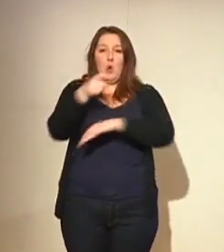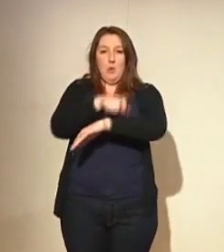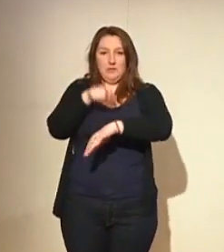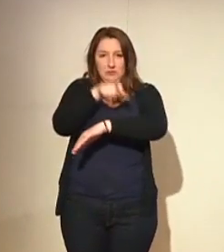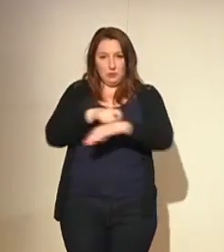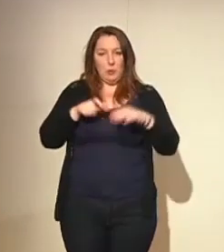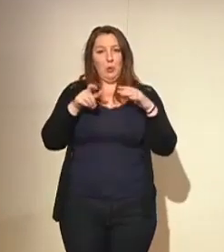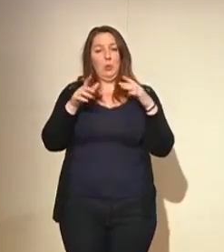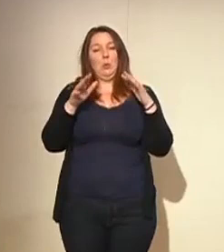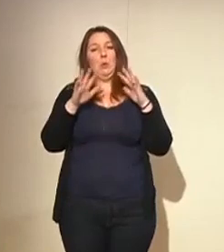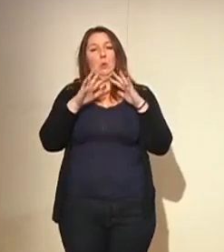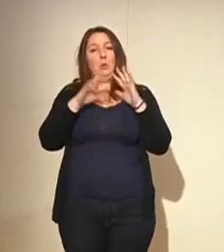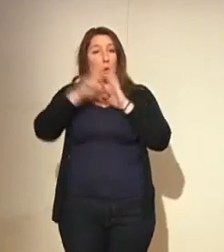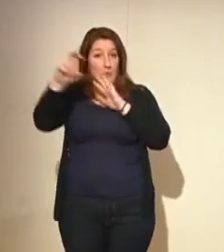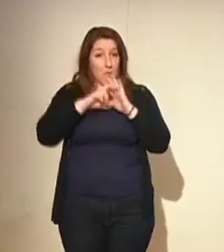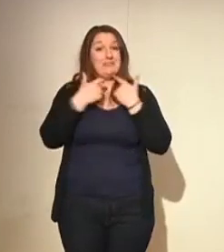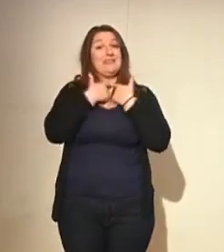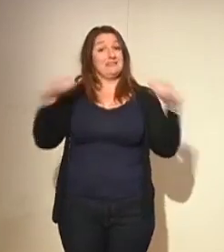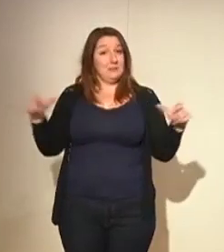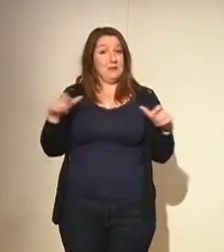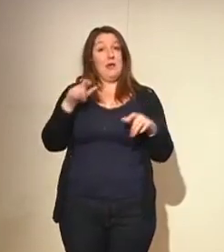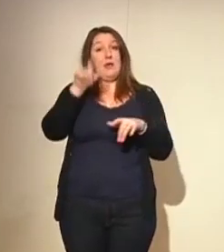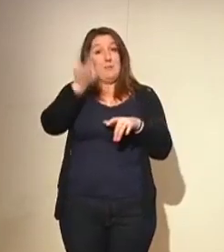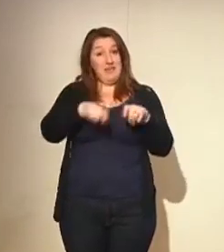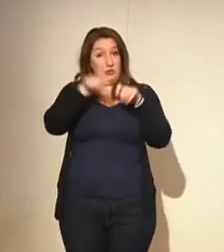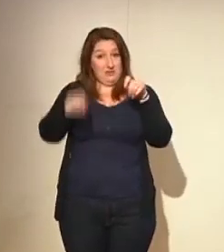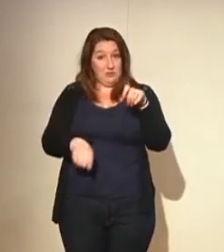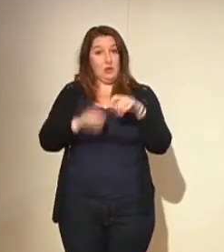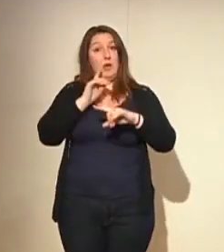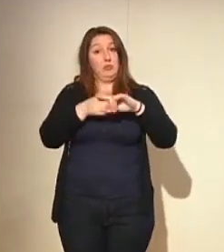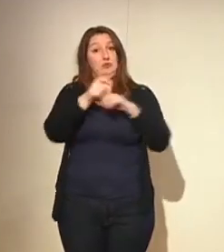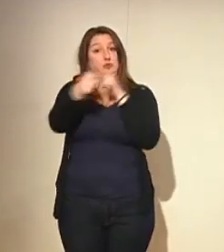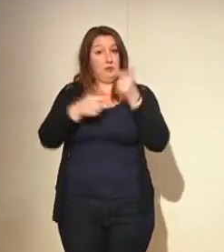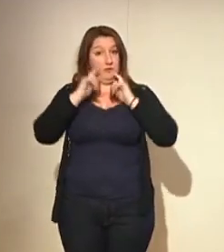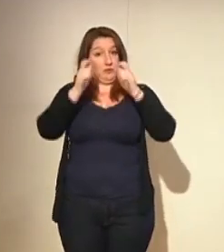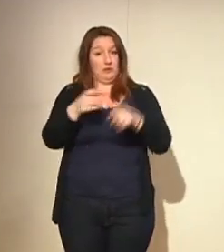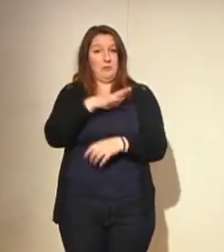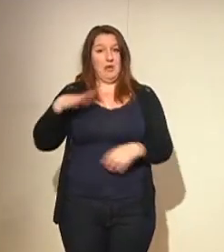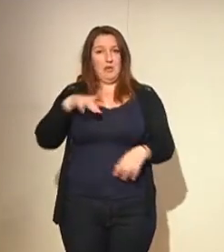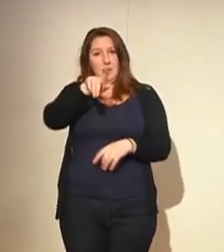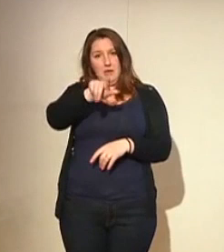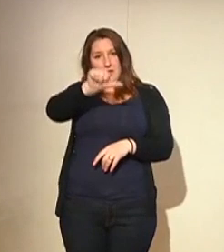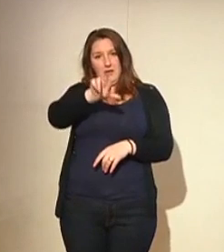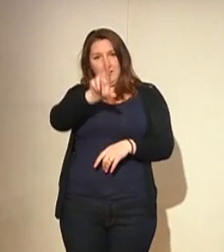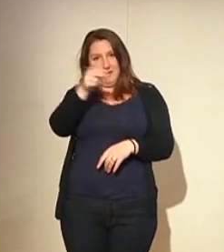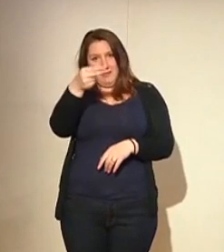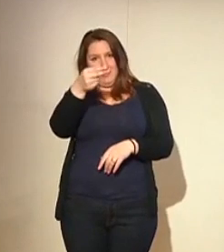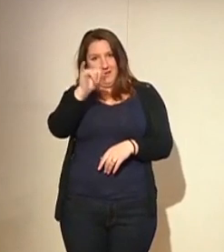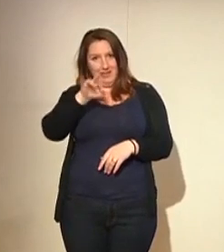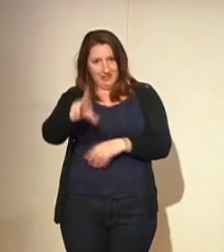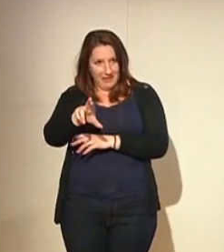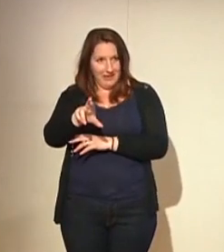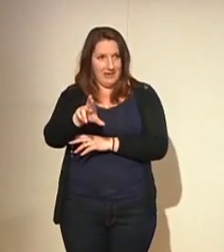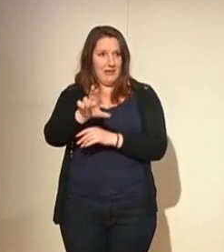d'accessibilité il faut nommer unand un titulaire et un suppléant madame Garnier avec pour